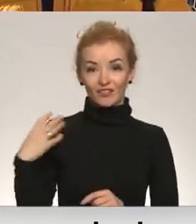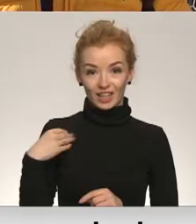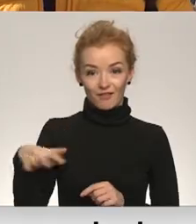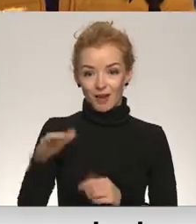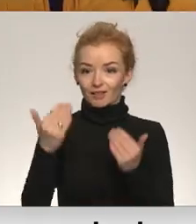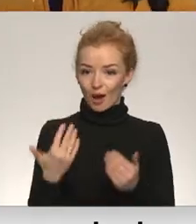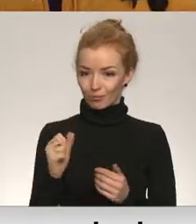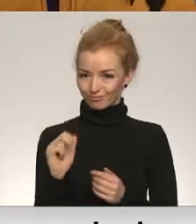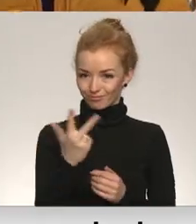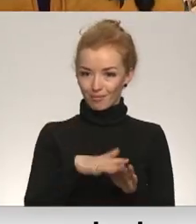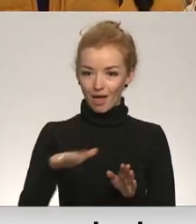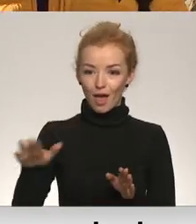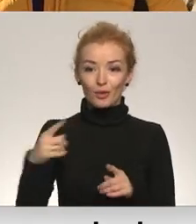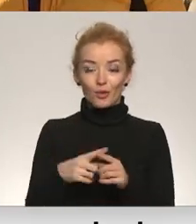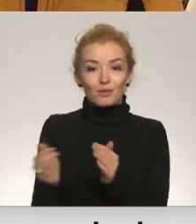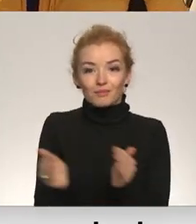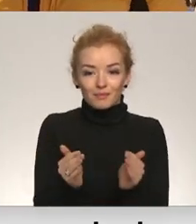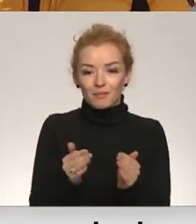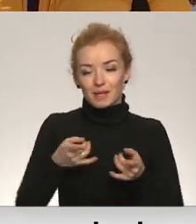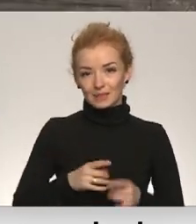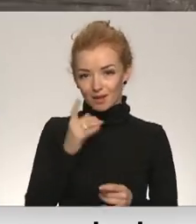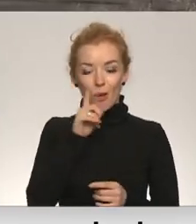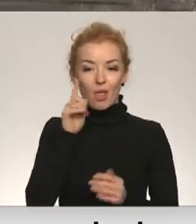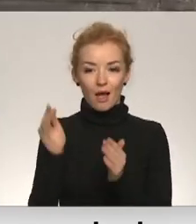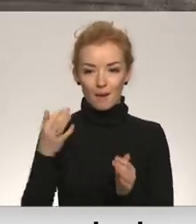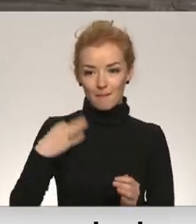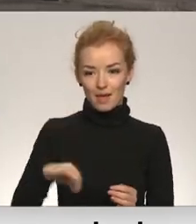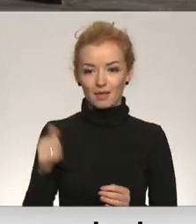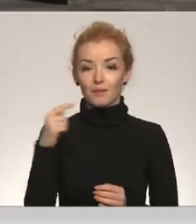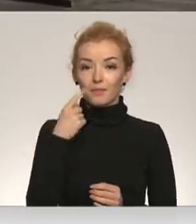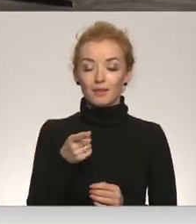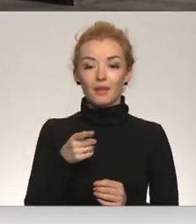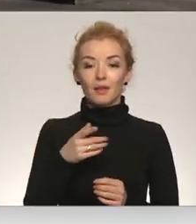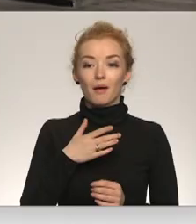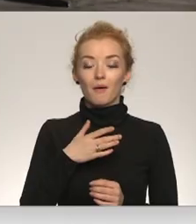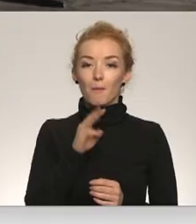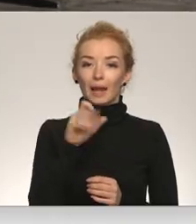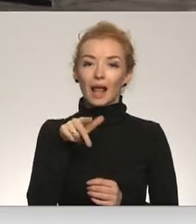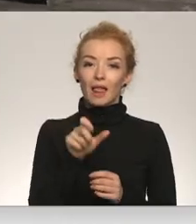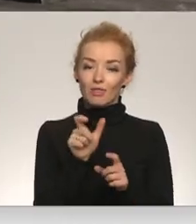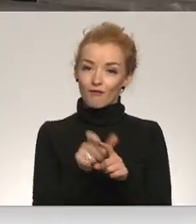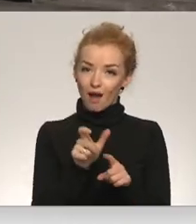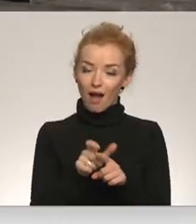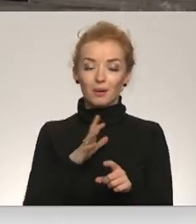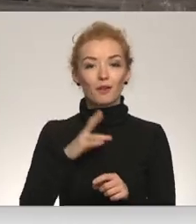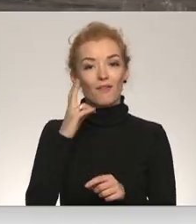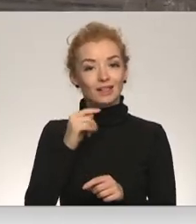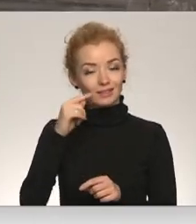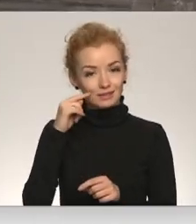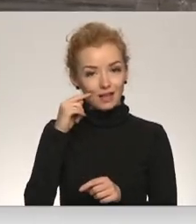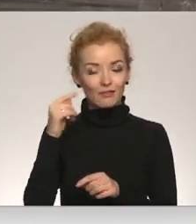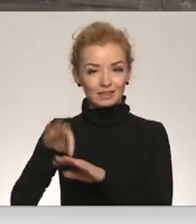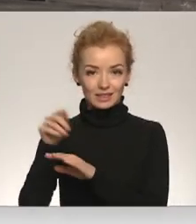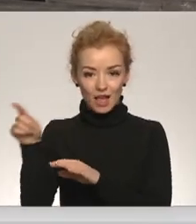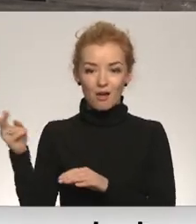trīs bērnu mamma un ratiņos guļ mazā Milda. Milda bija mana vectētiņa mamma, vectētiņš Kārlis savukārt ir no